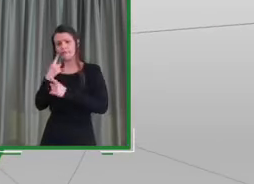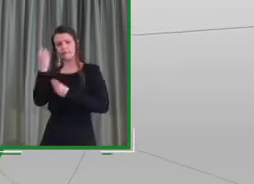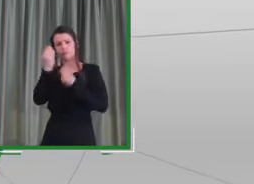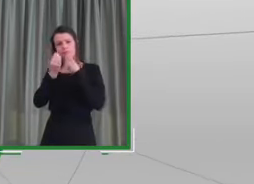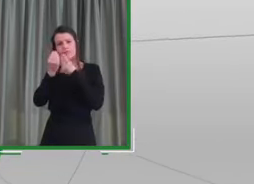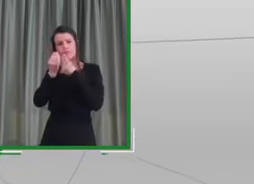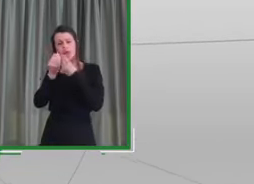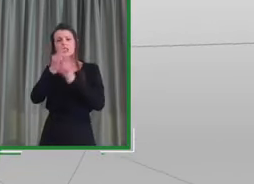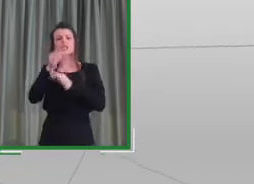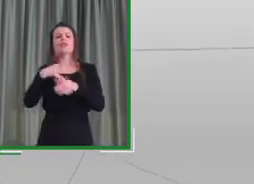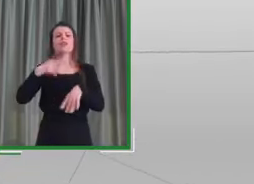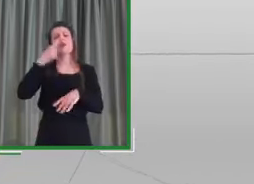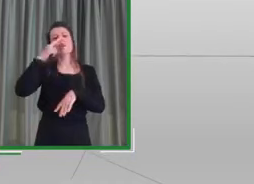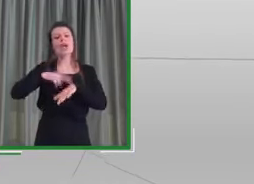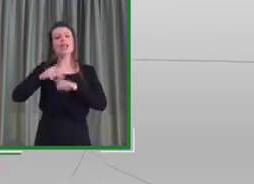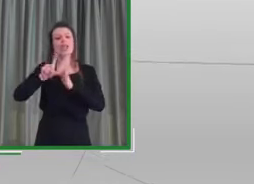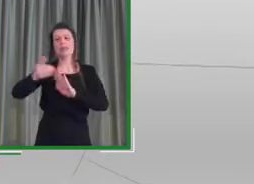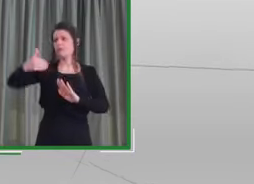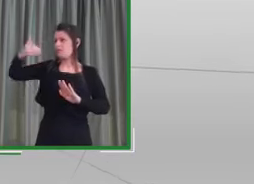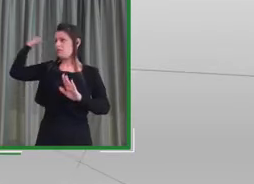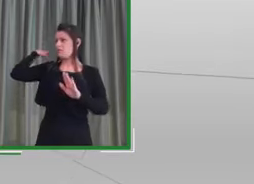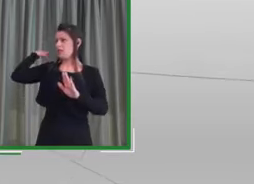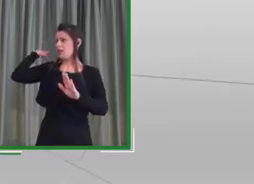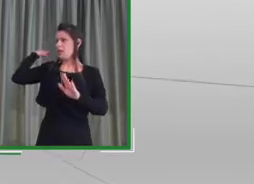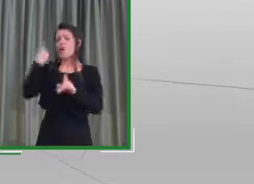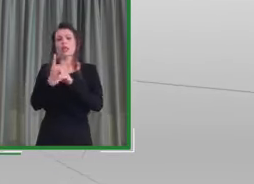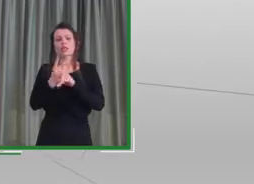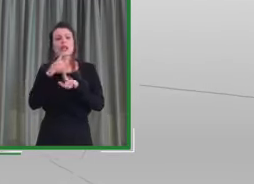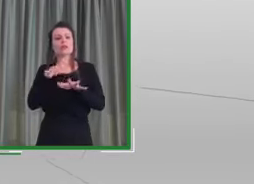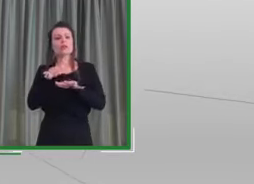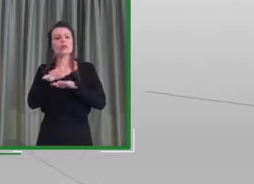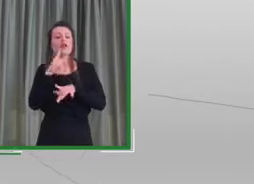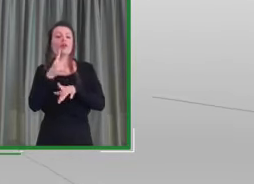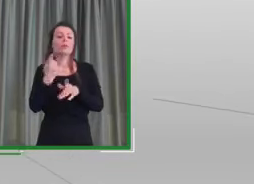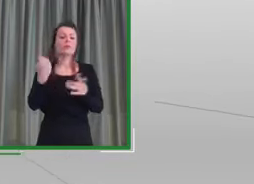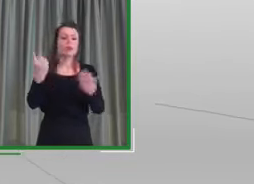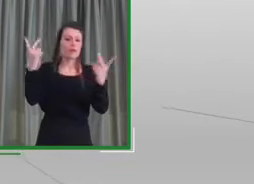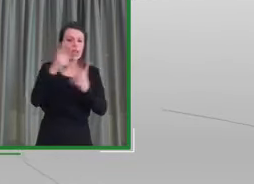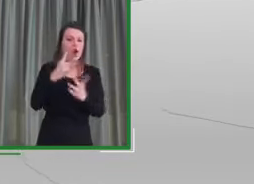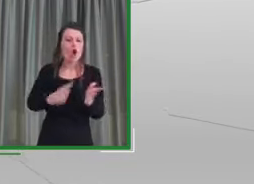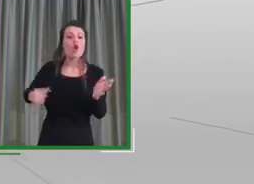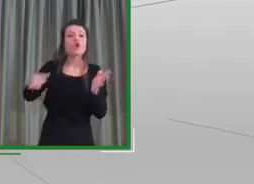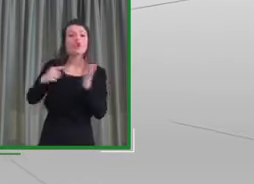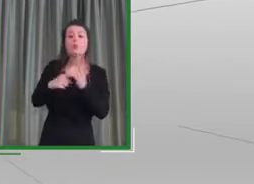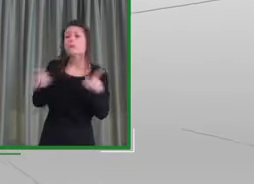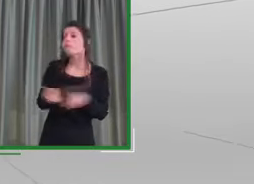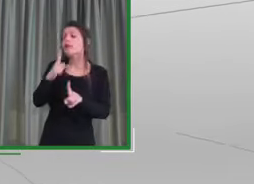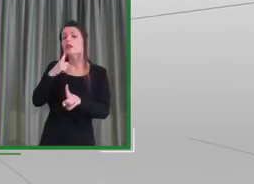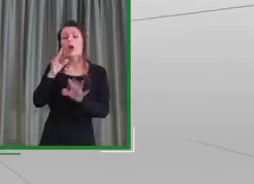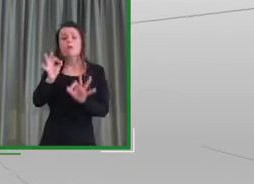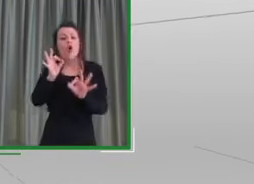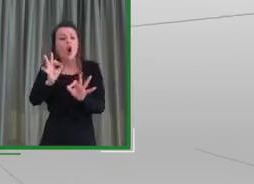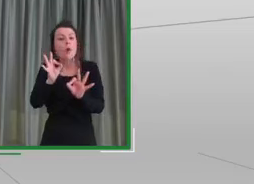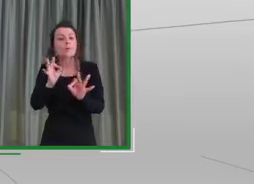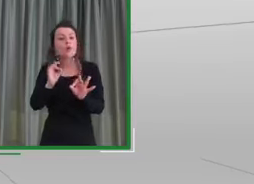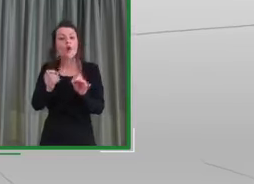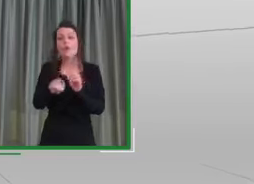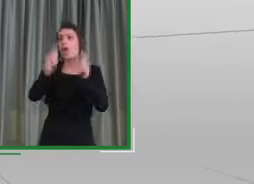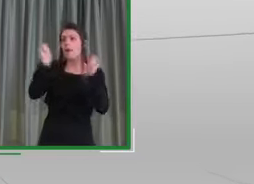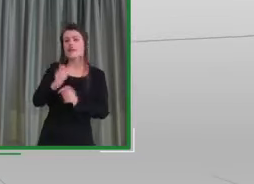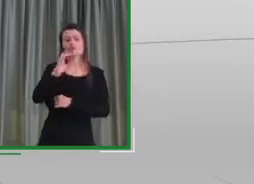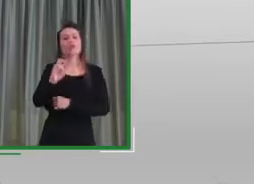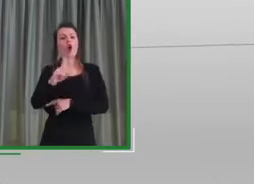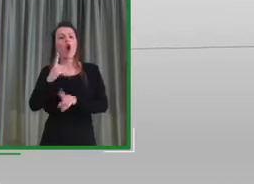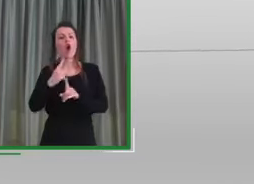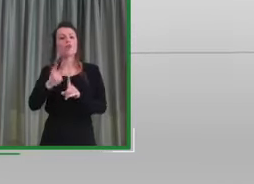avevamo prima probabilmente non come avevamo prima dell'emergenza covit ma lentamente verso